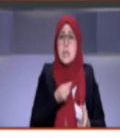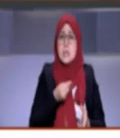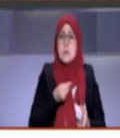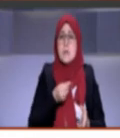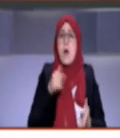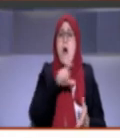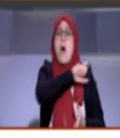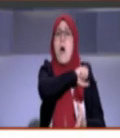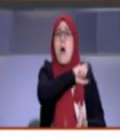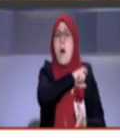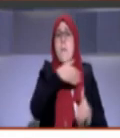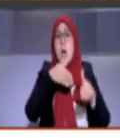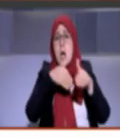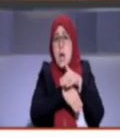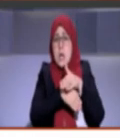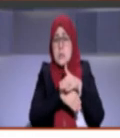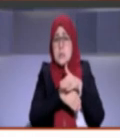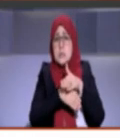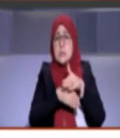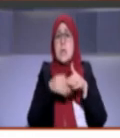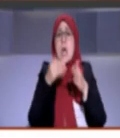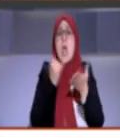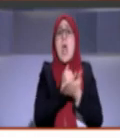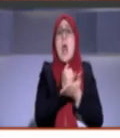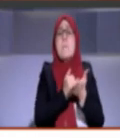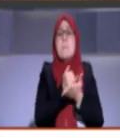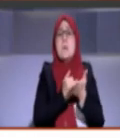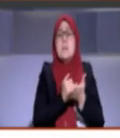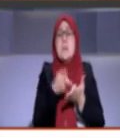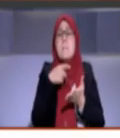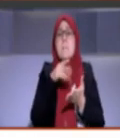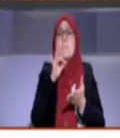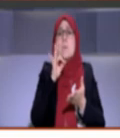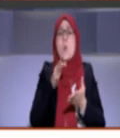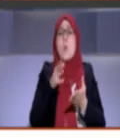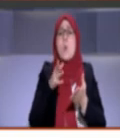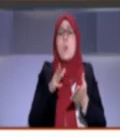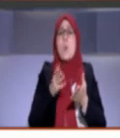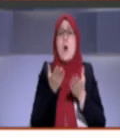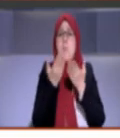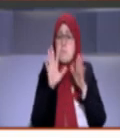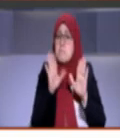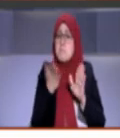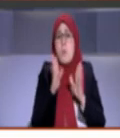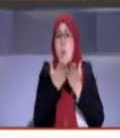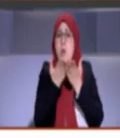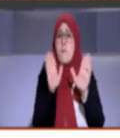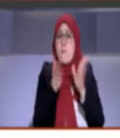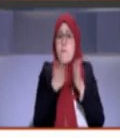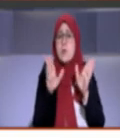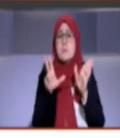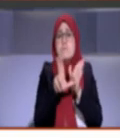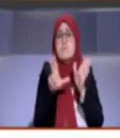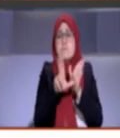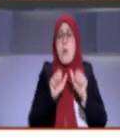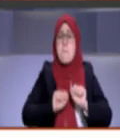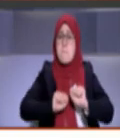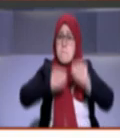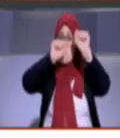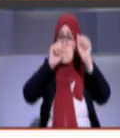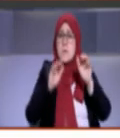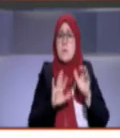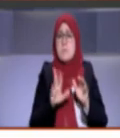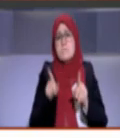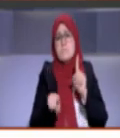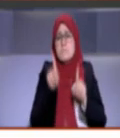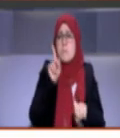الحكومية مع تأكيد أيضا على إجراءات النظافة والتباعد، على شرط ان المستشفيات اللي تكون في المحيط بتاع المؤسسات